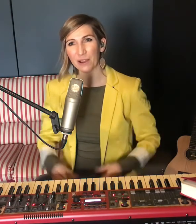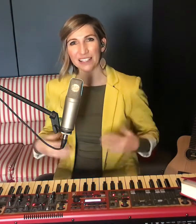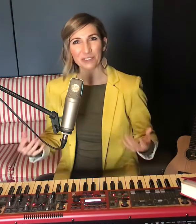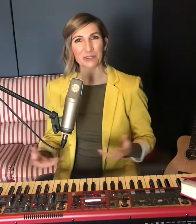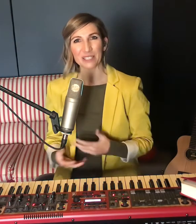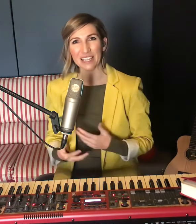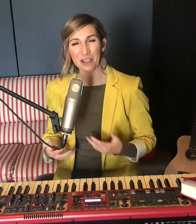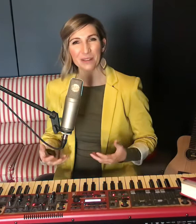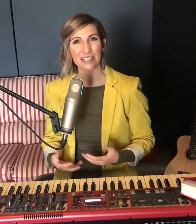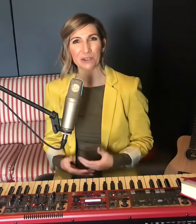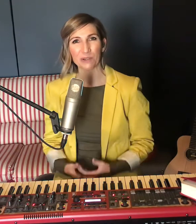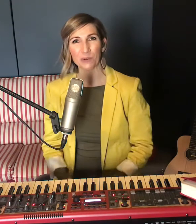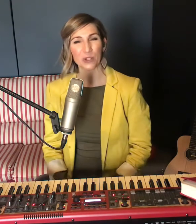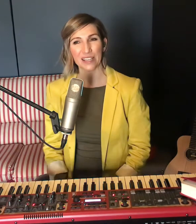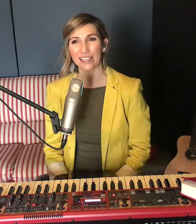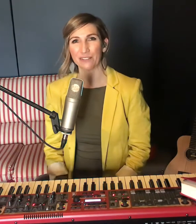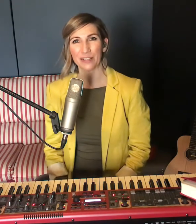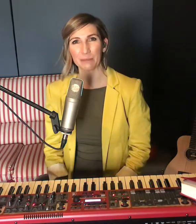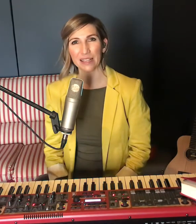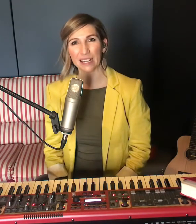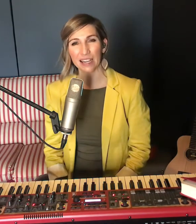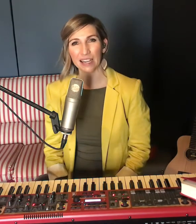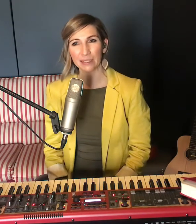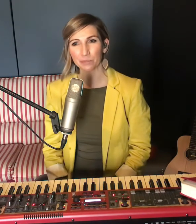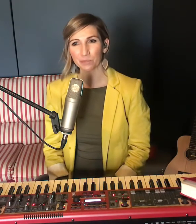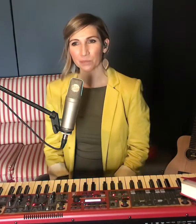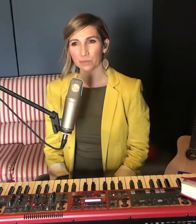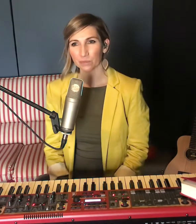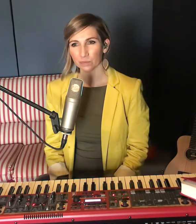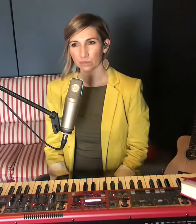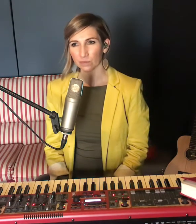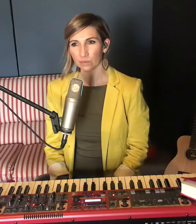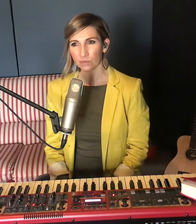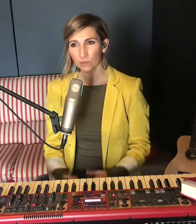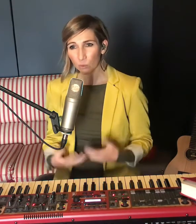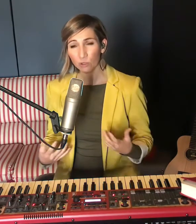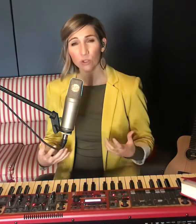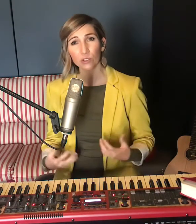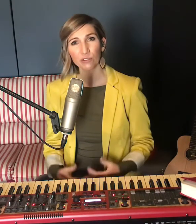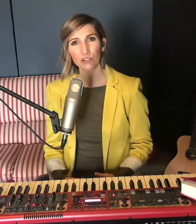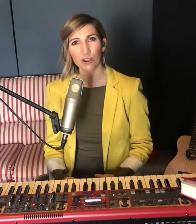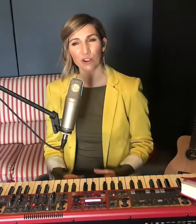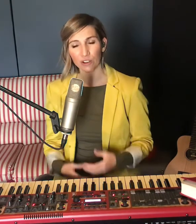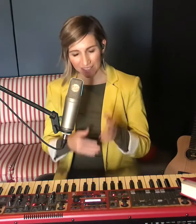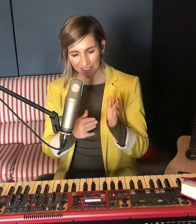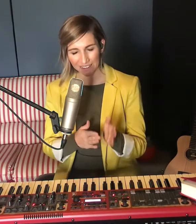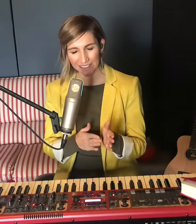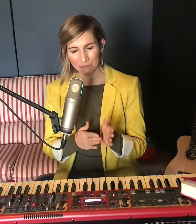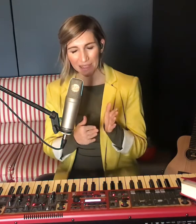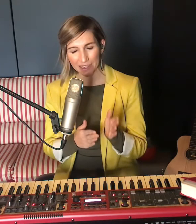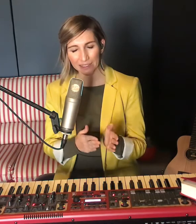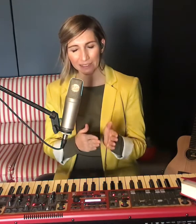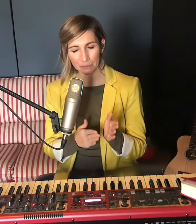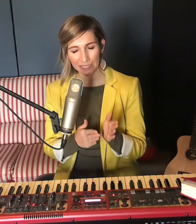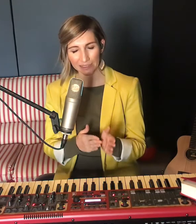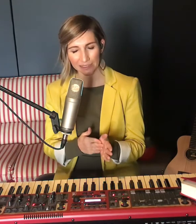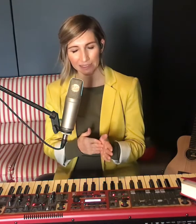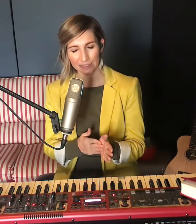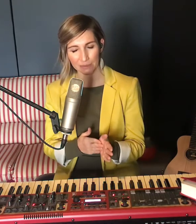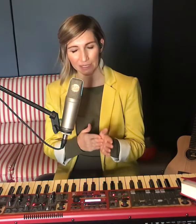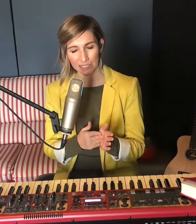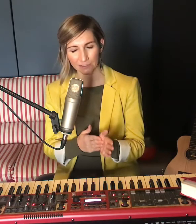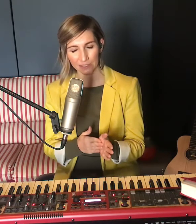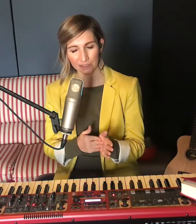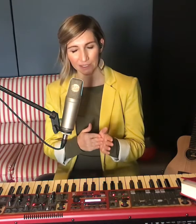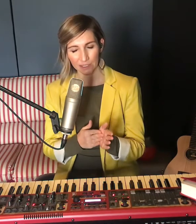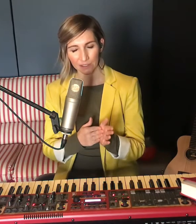ek wil jou uitnooi, ons gaan nou in 'n kort tydjie van aanbidding gaan, om vir God te vra, align my hart en my